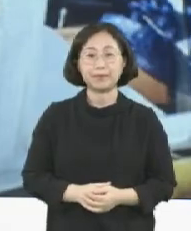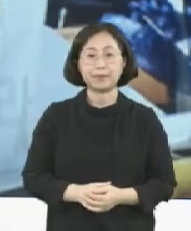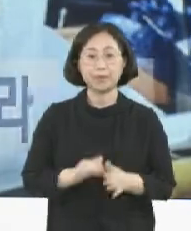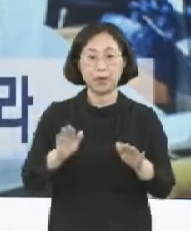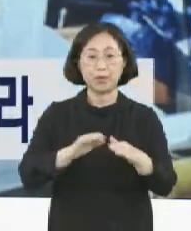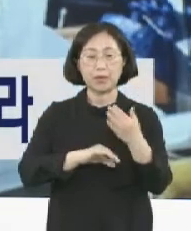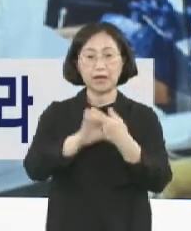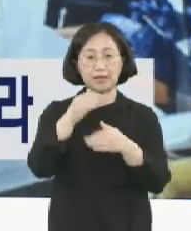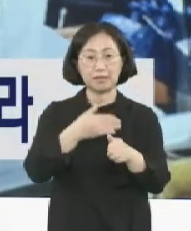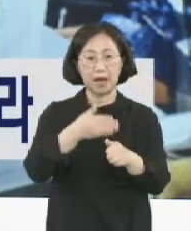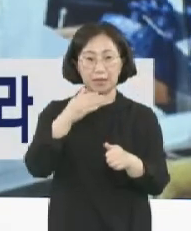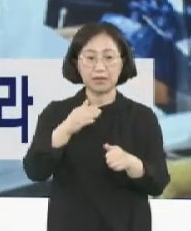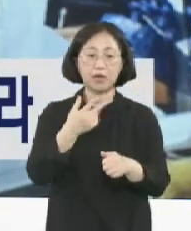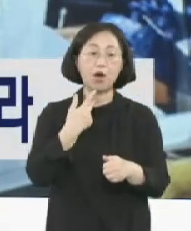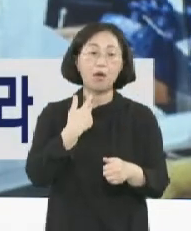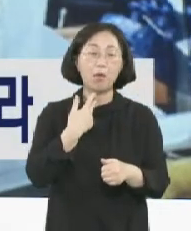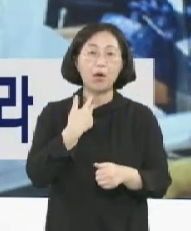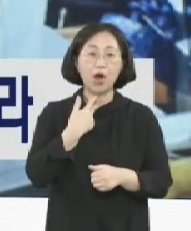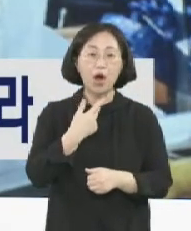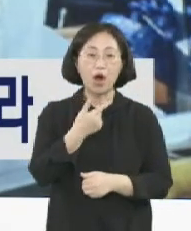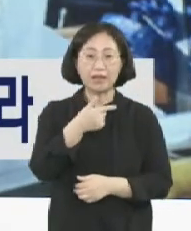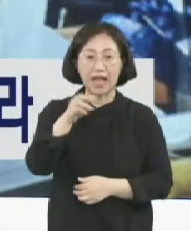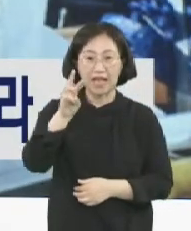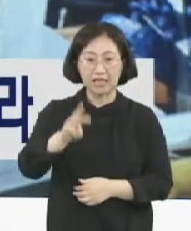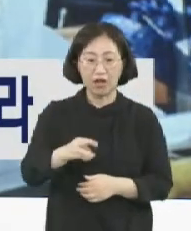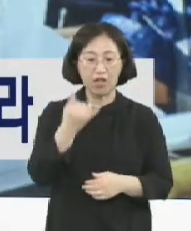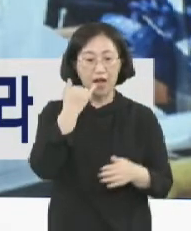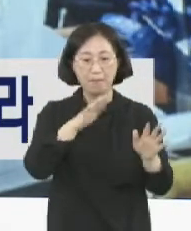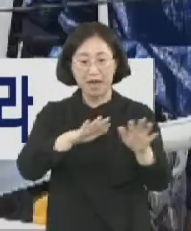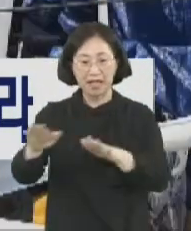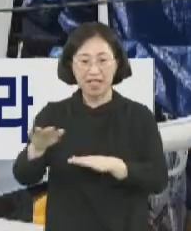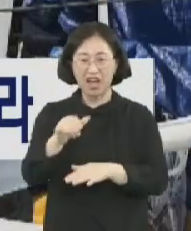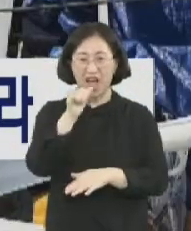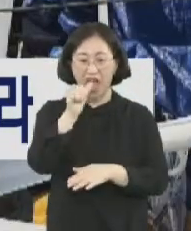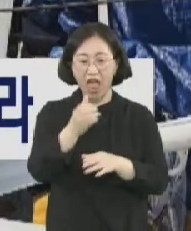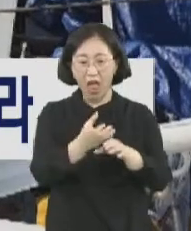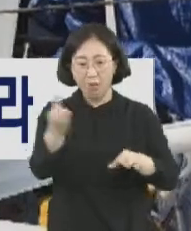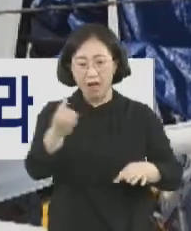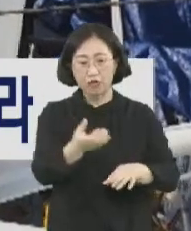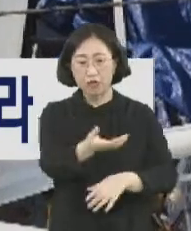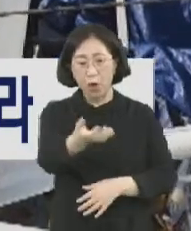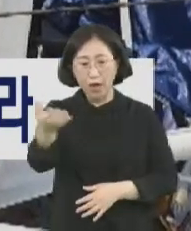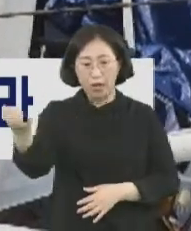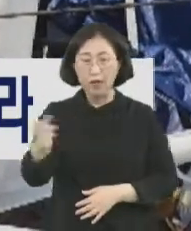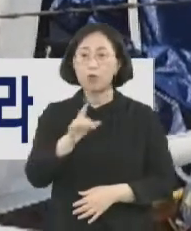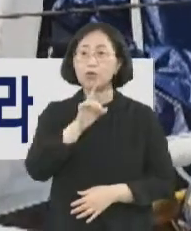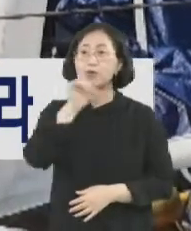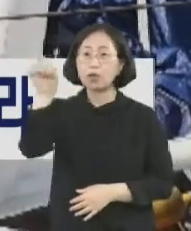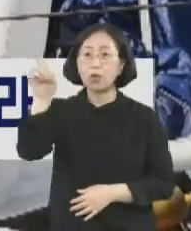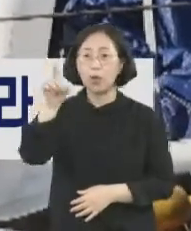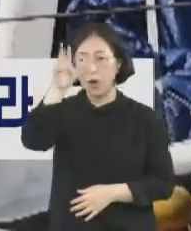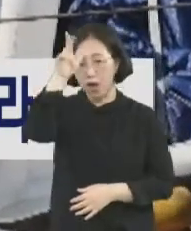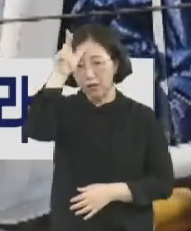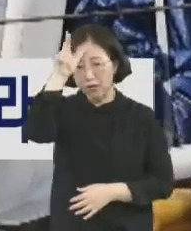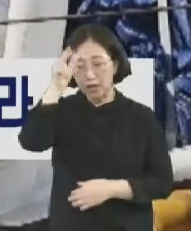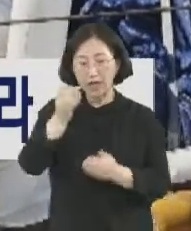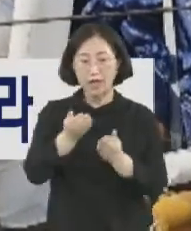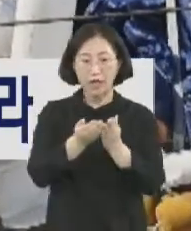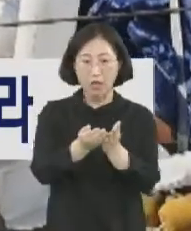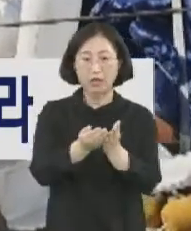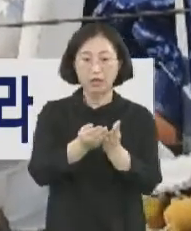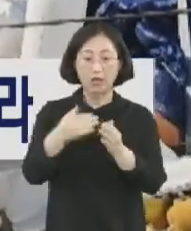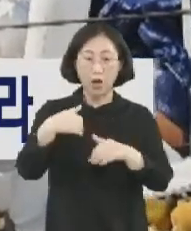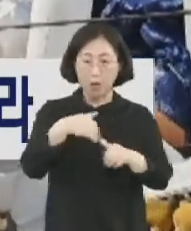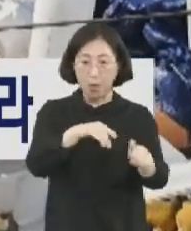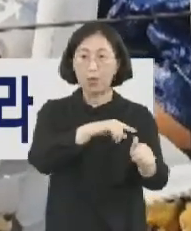오늘 오전 9시쯤 보령 대천 앞바다 에서 커다란 쇠말뚝 이 떠 다닌다 는 신고가 접수돼 해경이 경비함정 과연 안